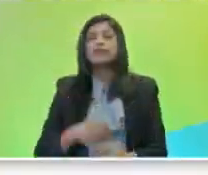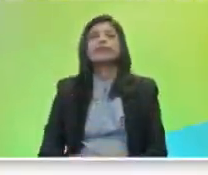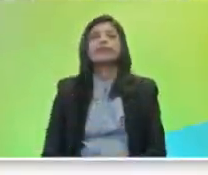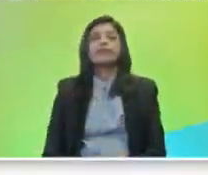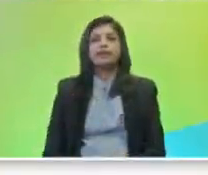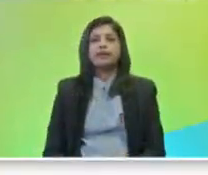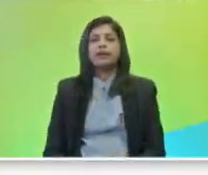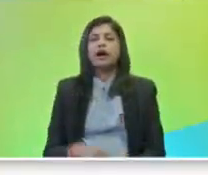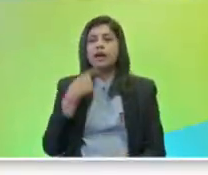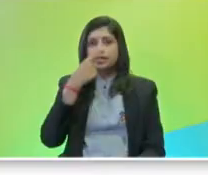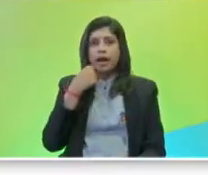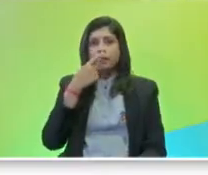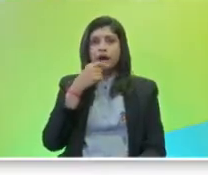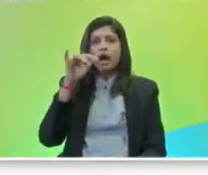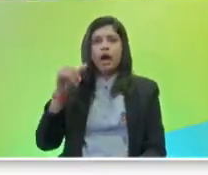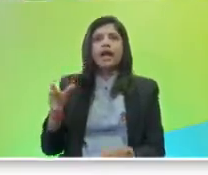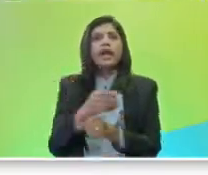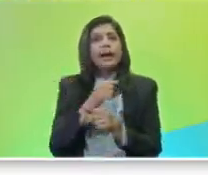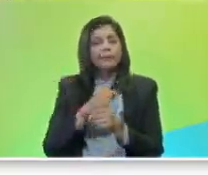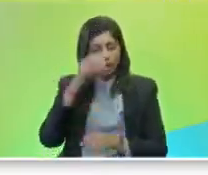murid yang dapat mencari petunjuk